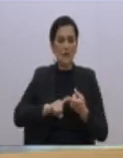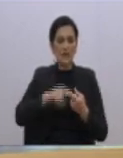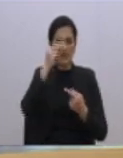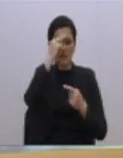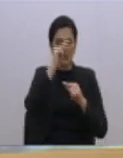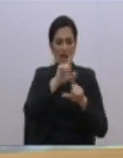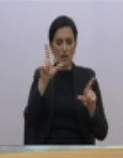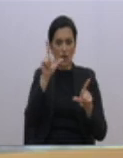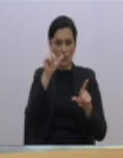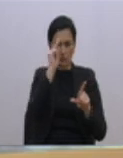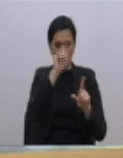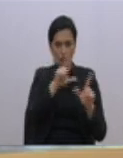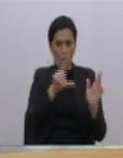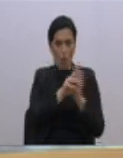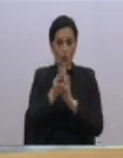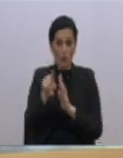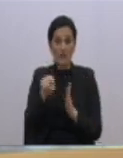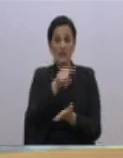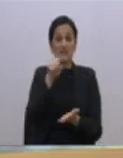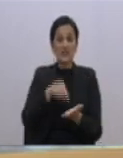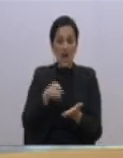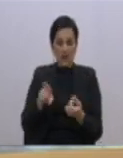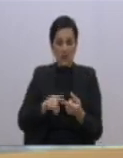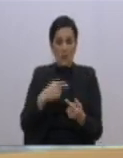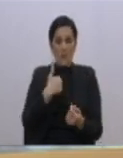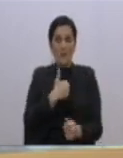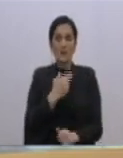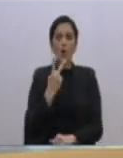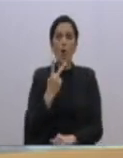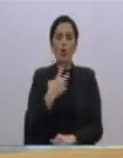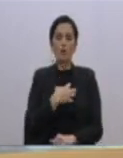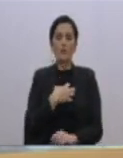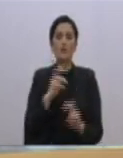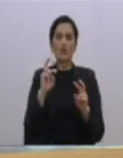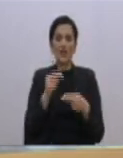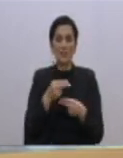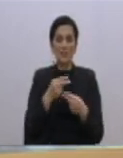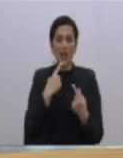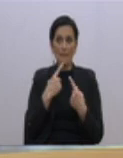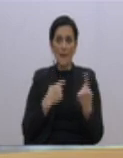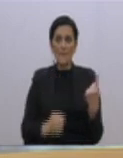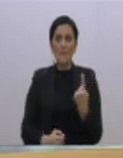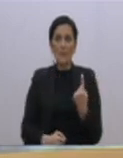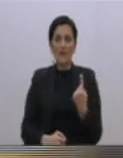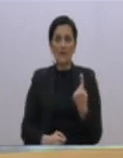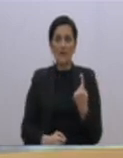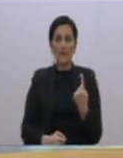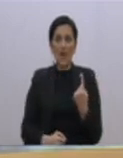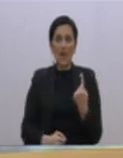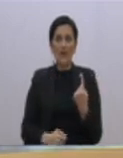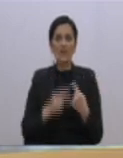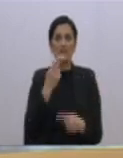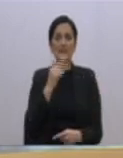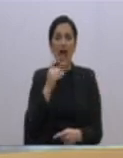სკოლებში? სწორედ ამ საკითხთან დაკავშირებით მინდა მე დღეს ორ მნიშვნელოვან თემაზე ვისაუბრო. პირველი ეს არის